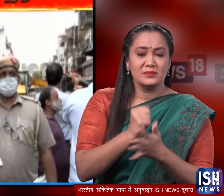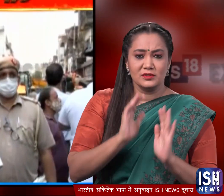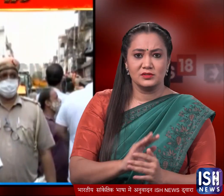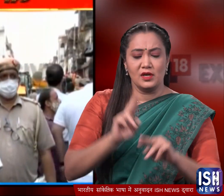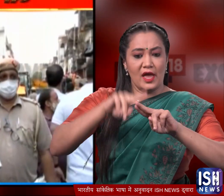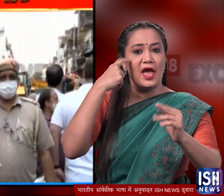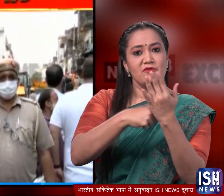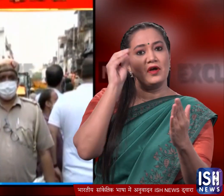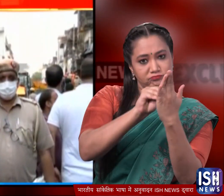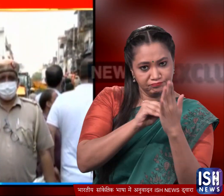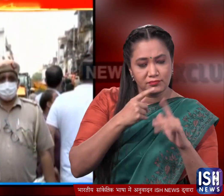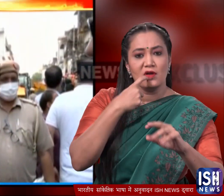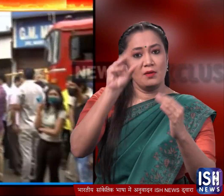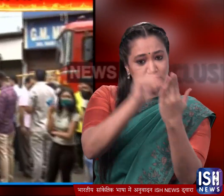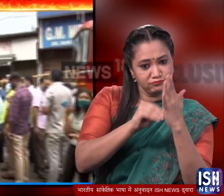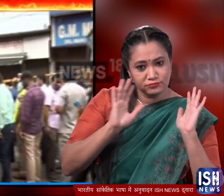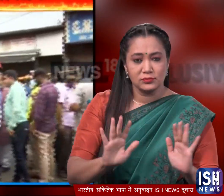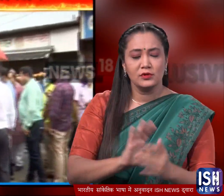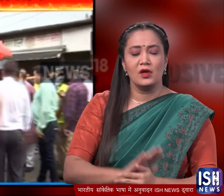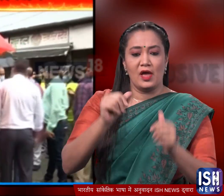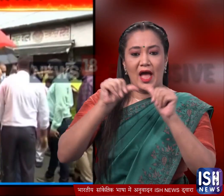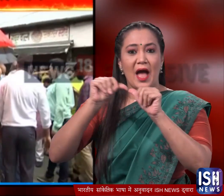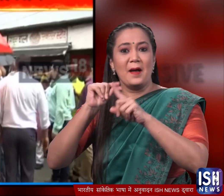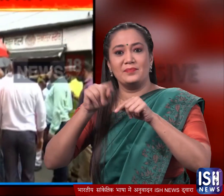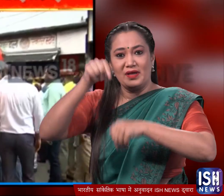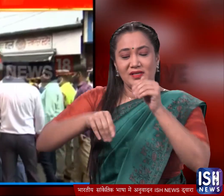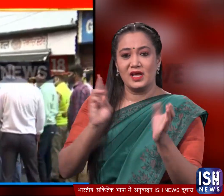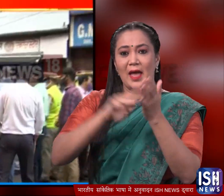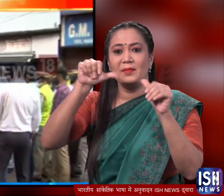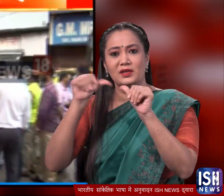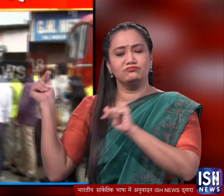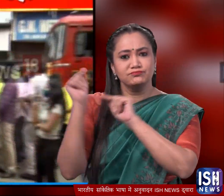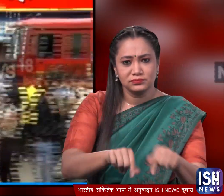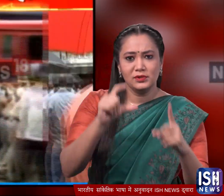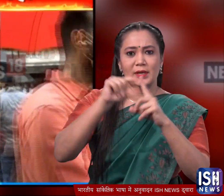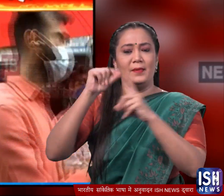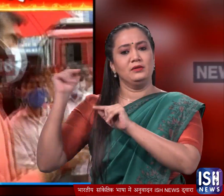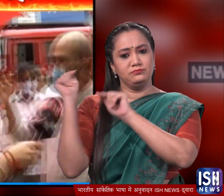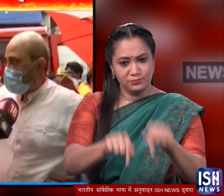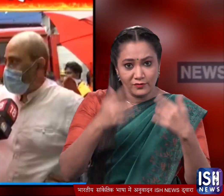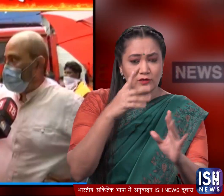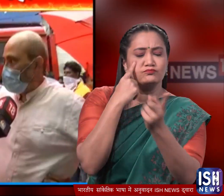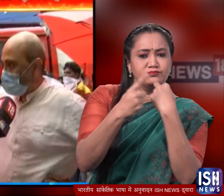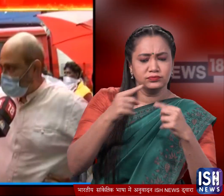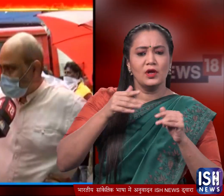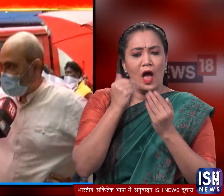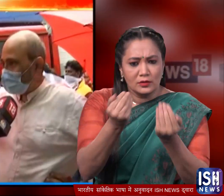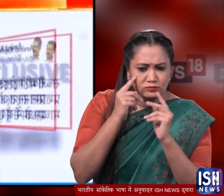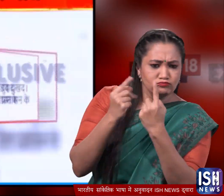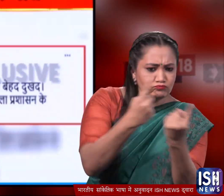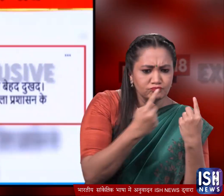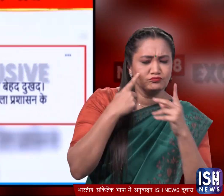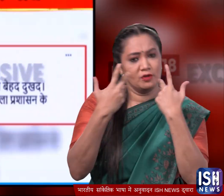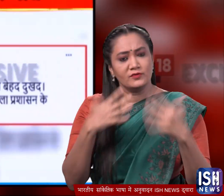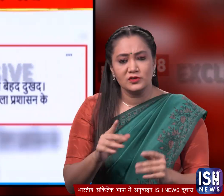एक एफआईआर रजिस्टर करेंगे, केस दर्ज करेंगे। आम आदमी पार्टी के विधायक दिलीप पांडे हादसे के बाद मौके पर पहुंचे और उन्होंने राहत के काम का जायजा